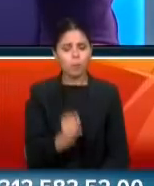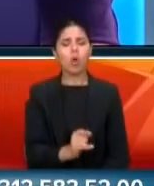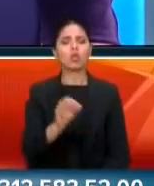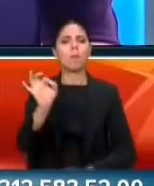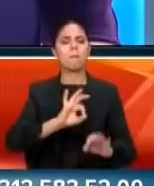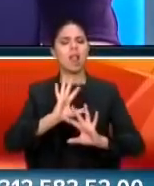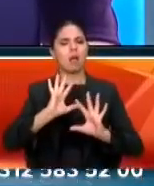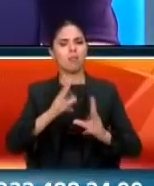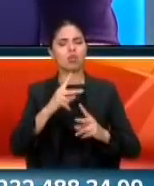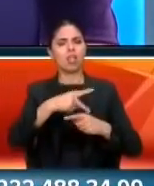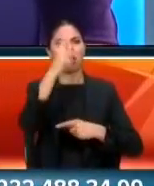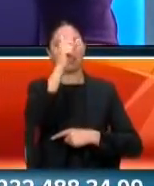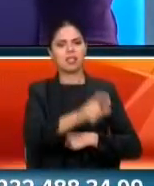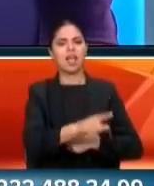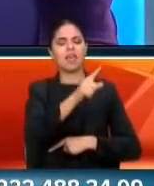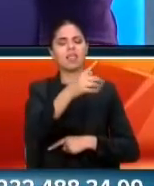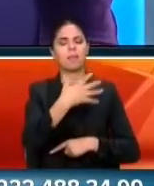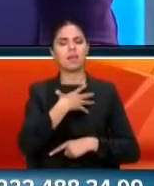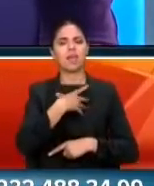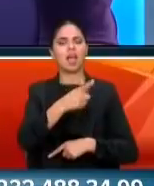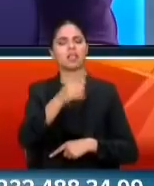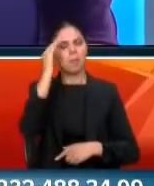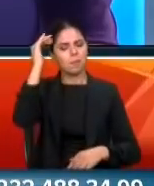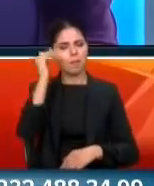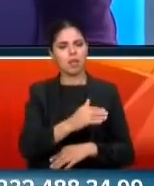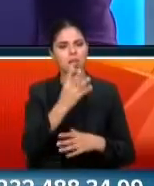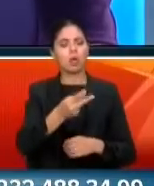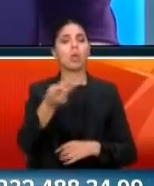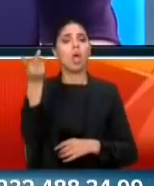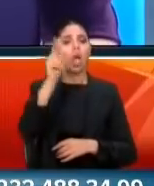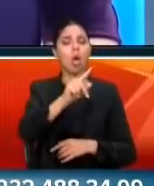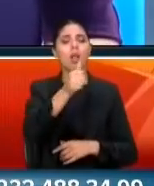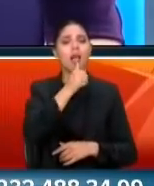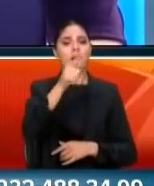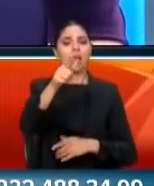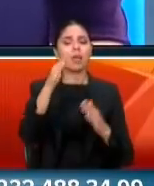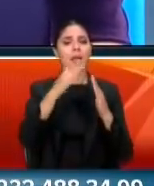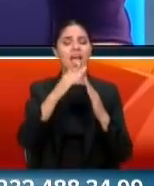bozuldu. Zeynep Ergül kendi kazdığı kuyuya düştü. Ölen adamın kemikleri